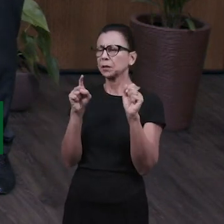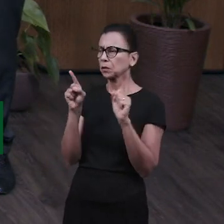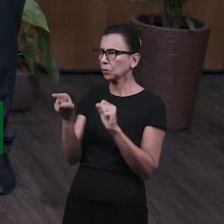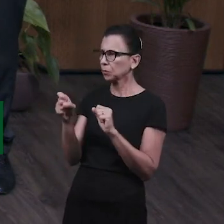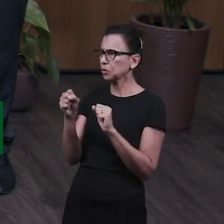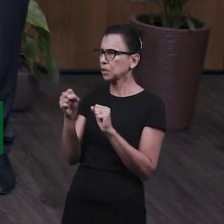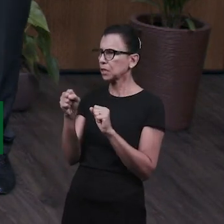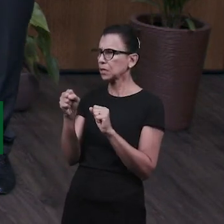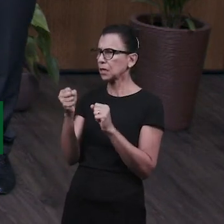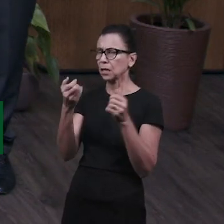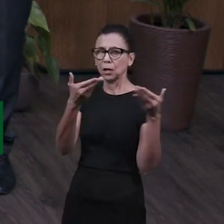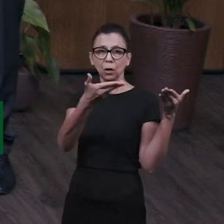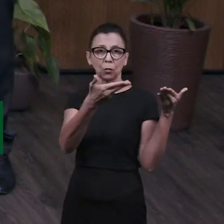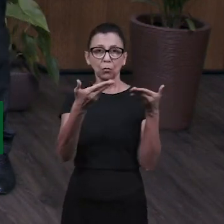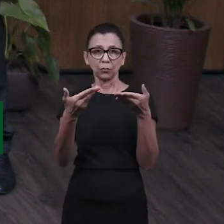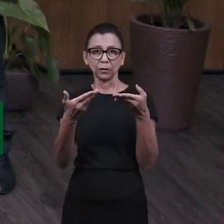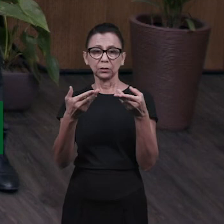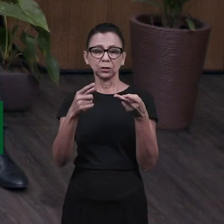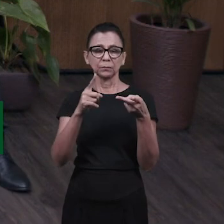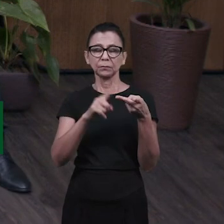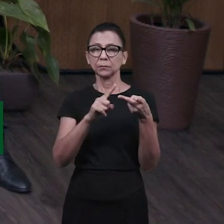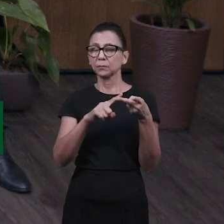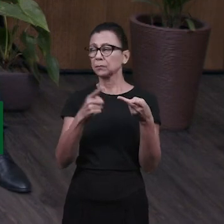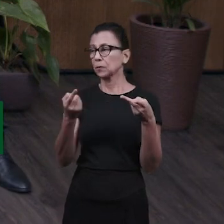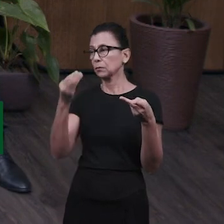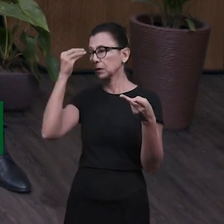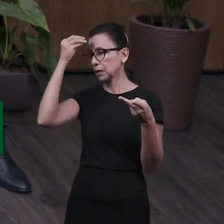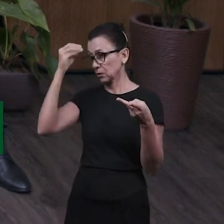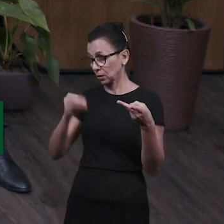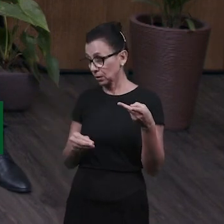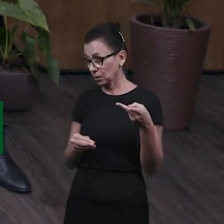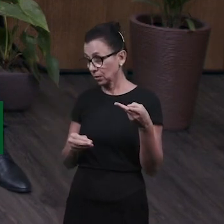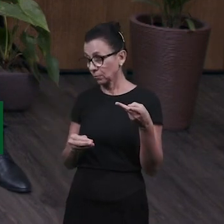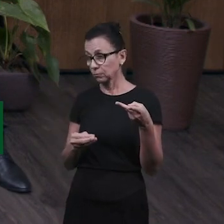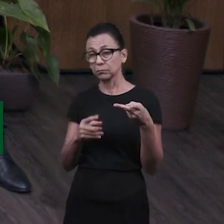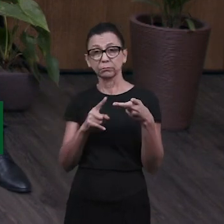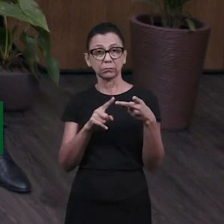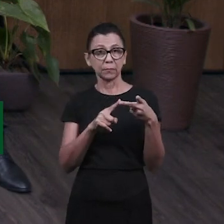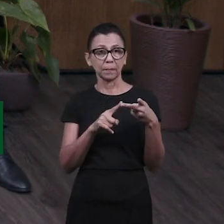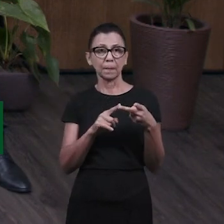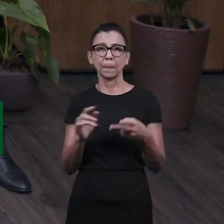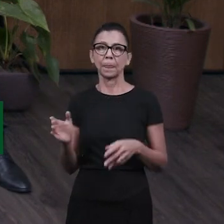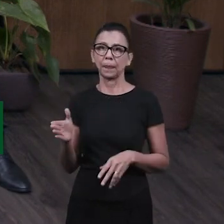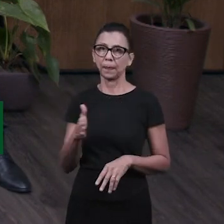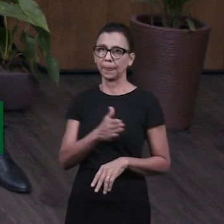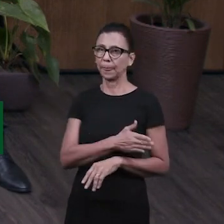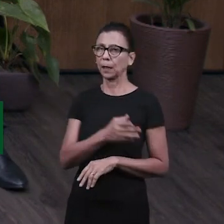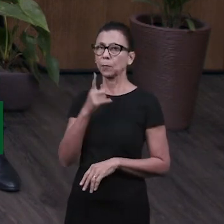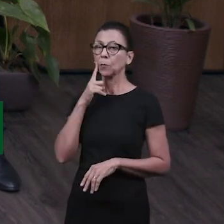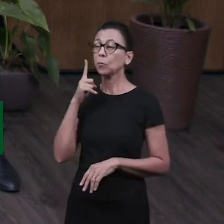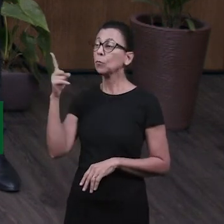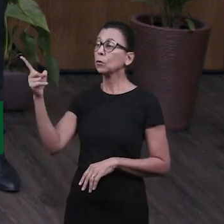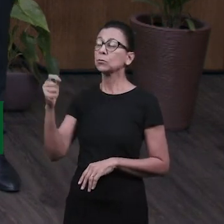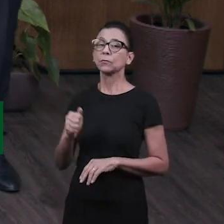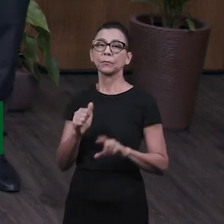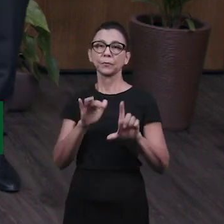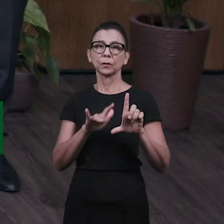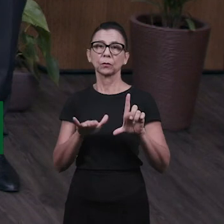invitation et rejet. Mais maintenant, vous pouvez voir à l'écran un QR code,